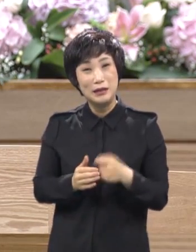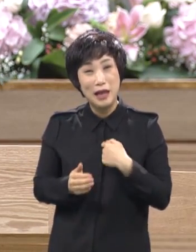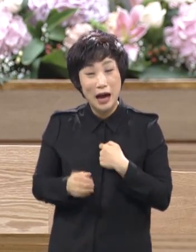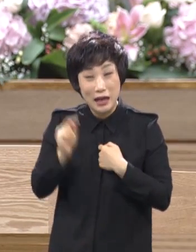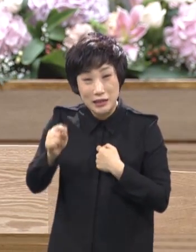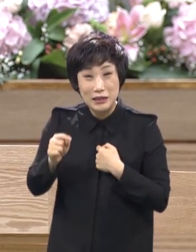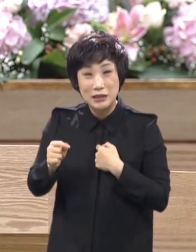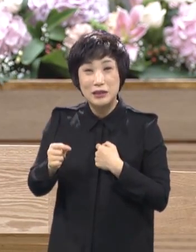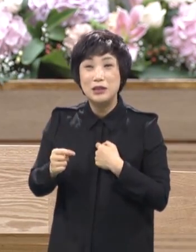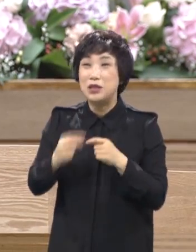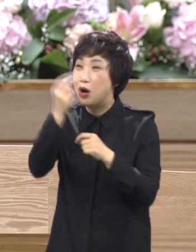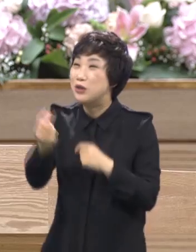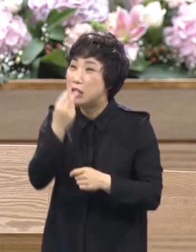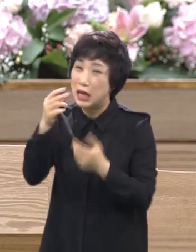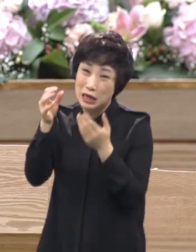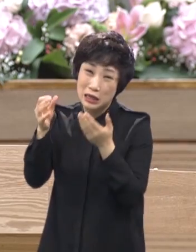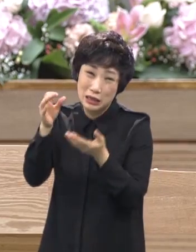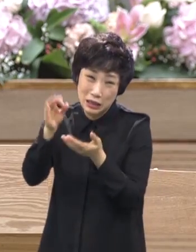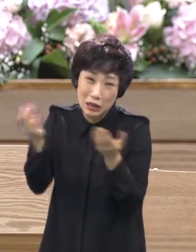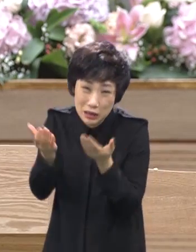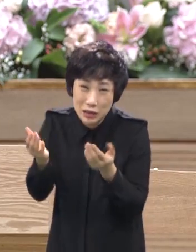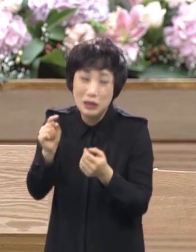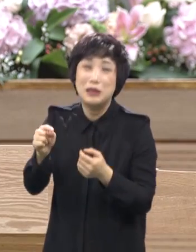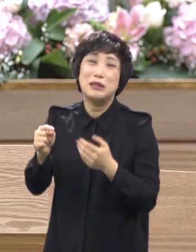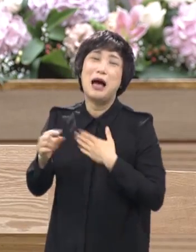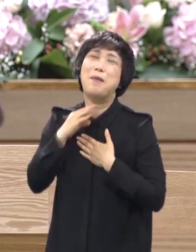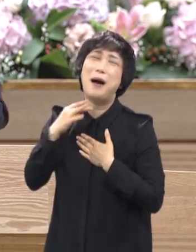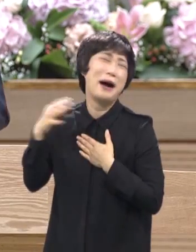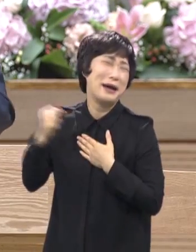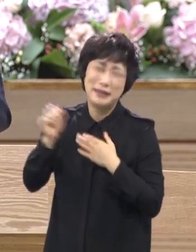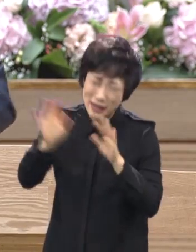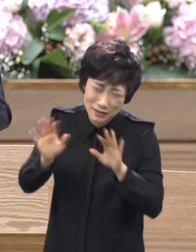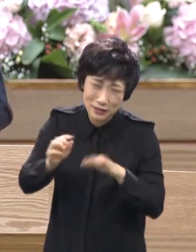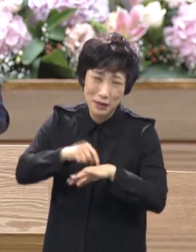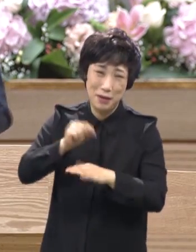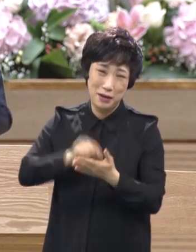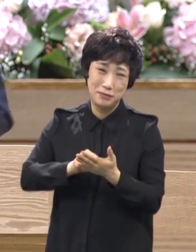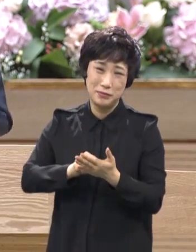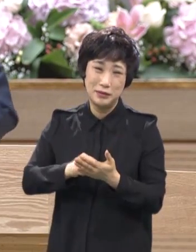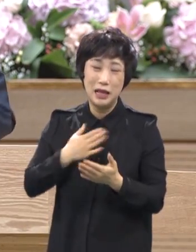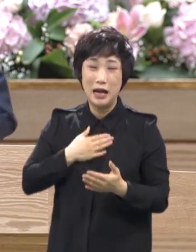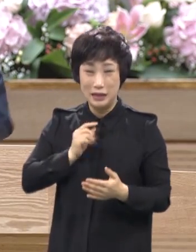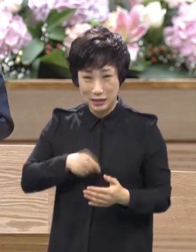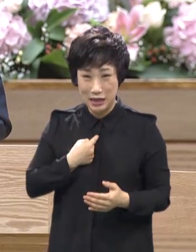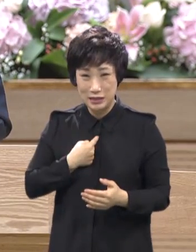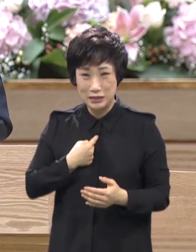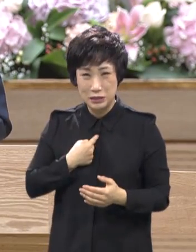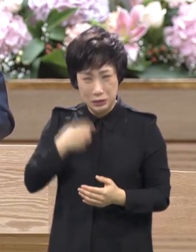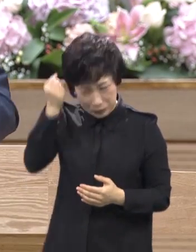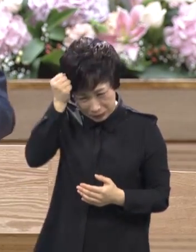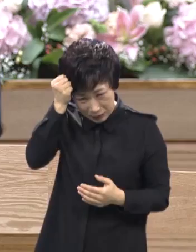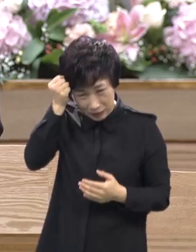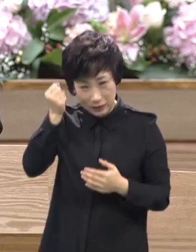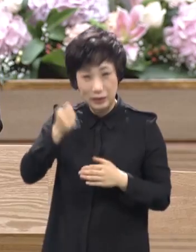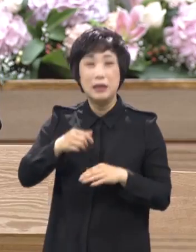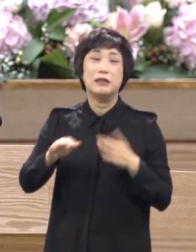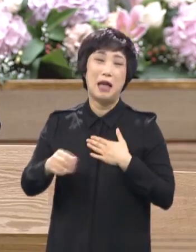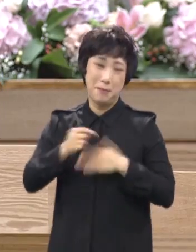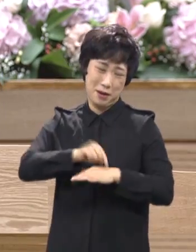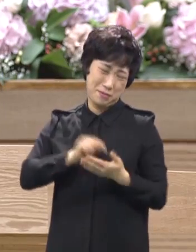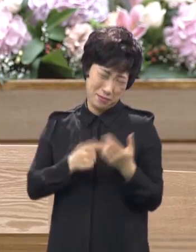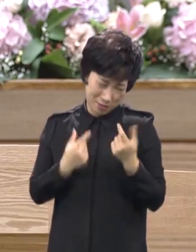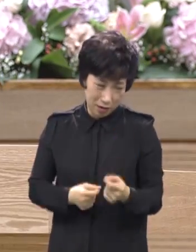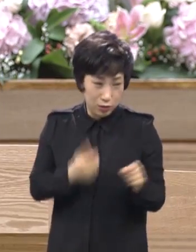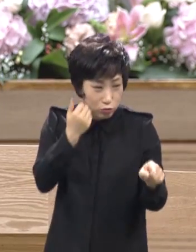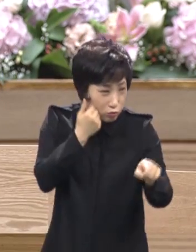이 기업을 나만 갖지 않게 하옵소서. 내 심정 나 자신을 기억하면서 내 마음같이